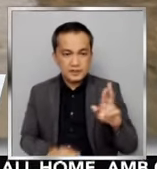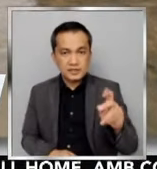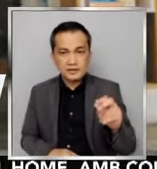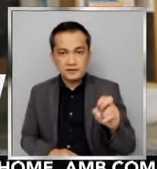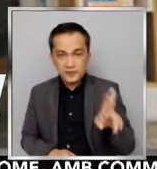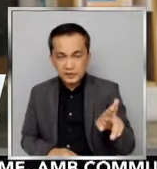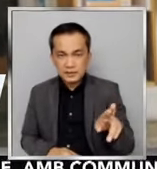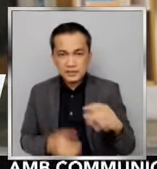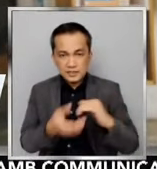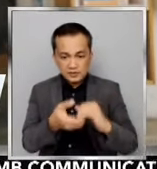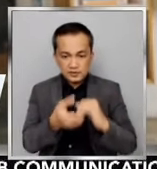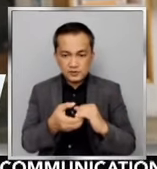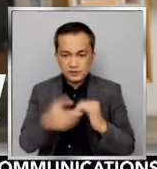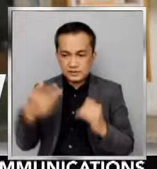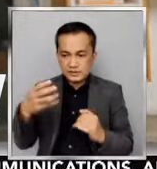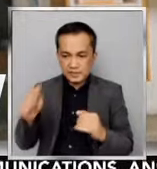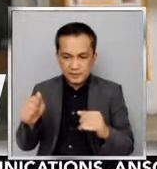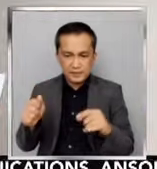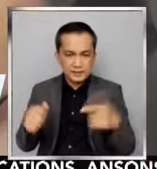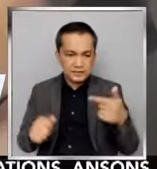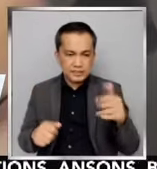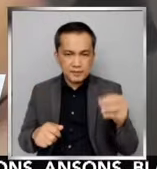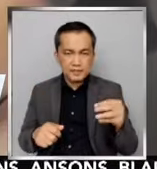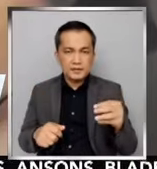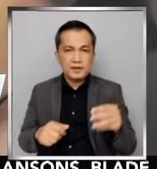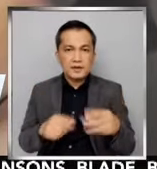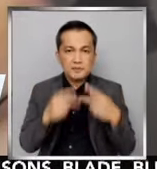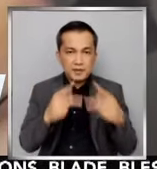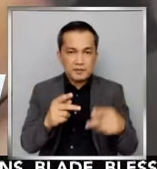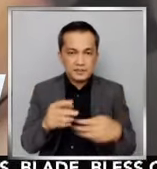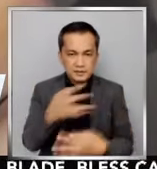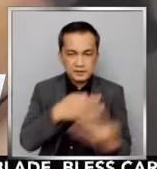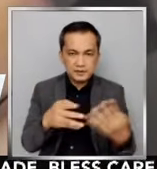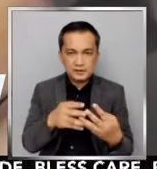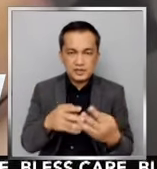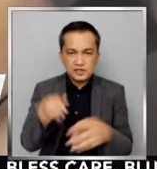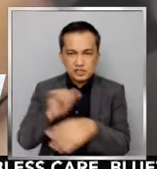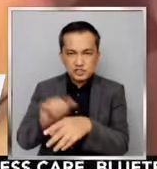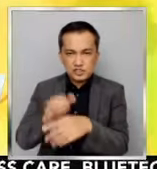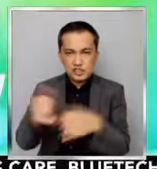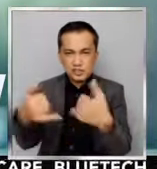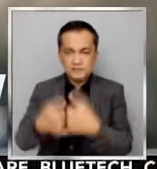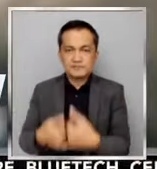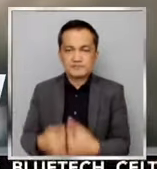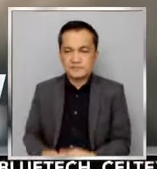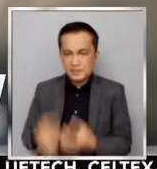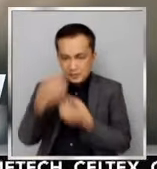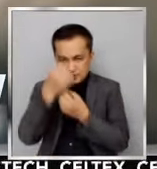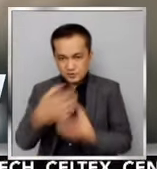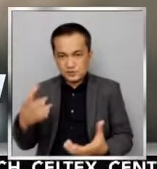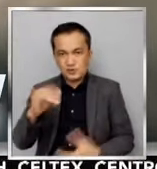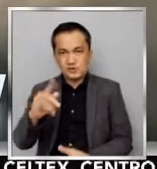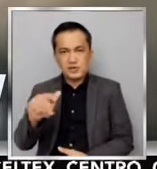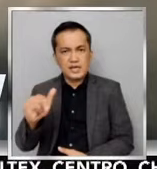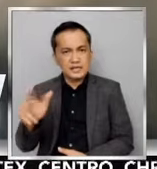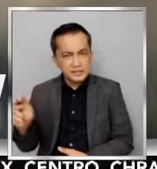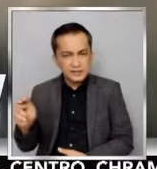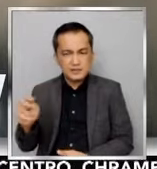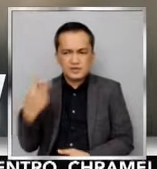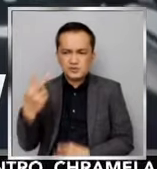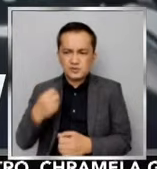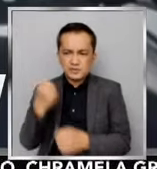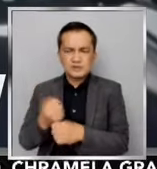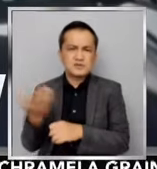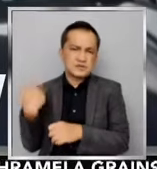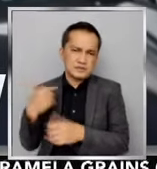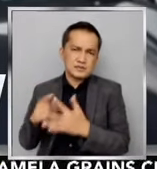ng GMA Pictures at GMA Public Affairs na The Cheating Game. Revelation ni Julian, 2 years ago pa dapat nasimula ng